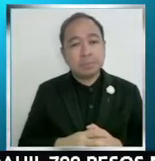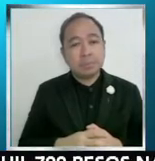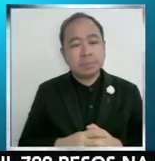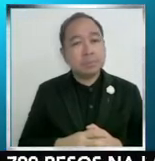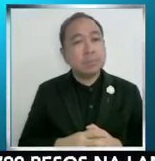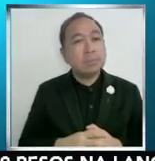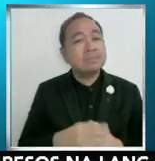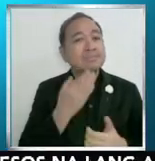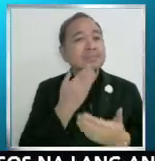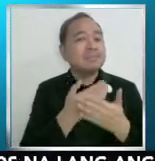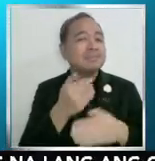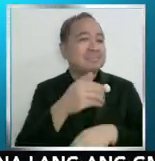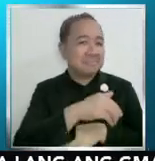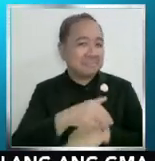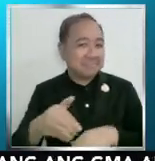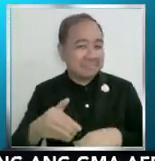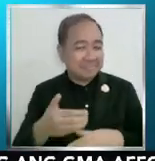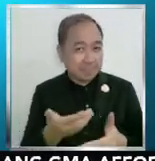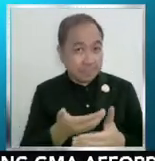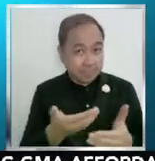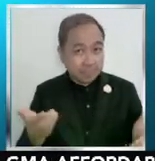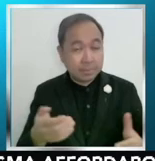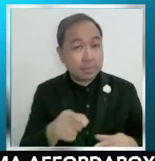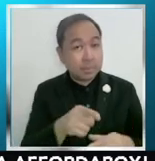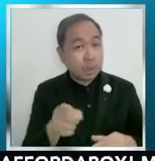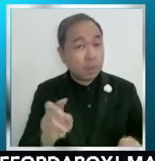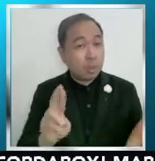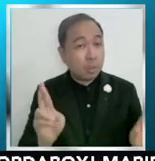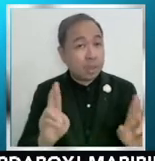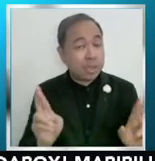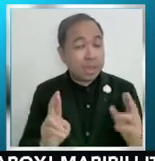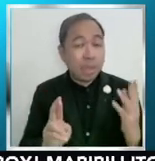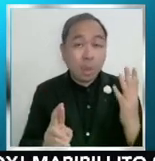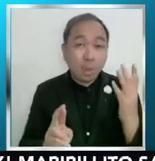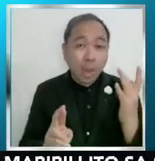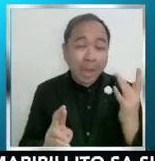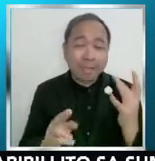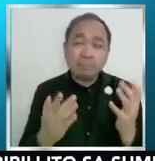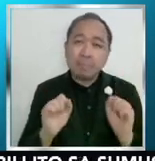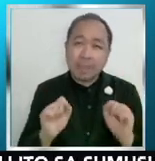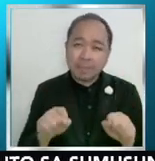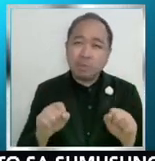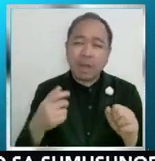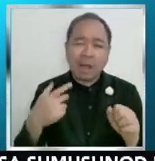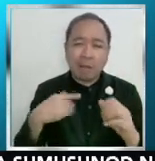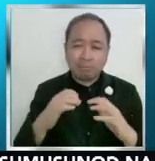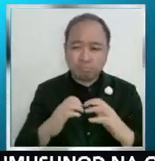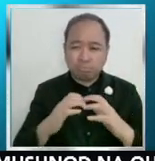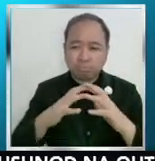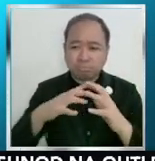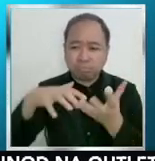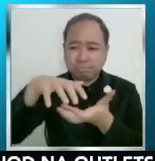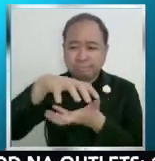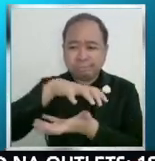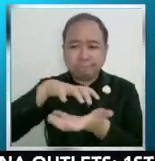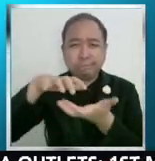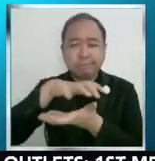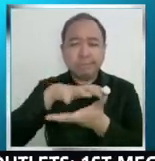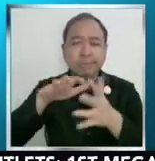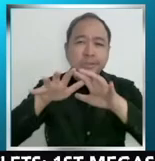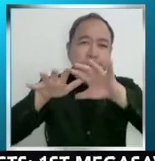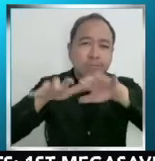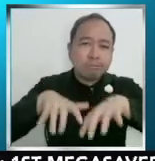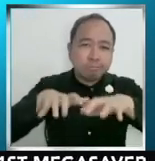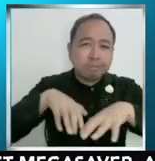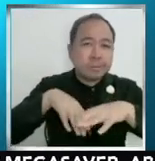Magandang gabi mga kapuso. Maging handa dahil nagbabadya pa ring mabuo bilang bagyo ang sama ng panahong nasa loob ng Philippine Area